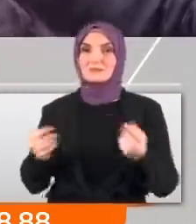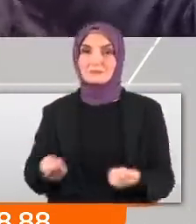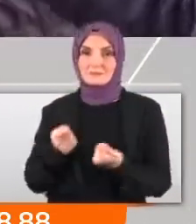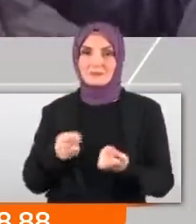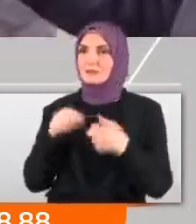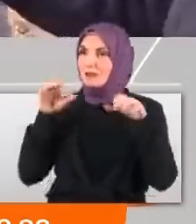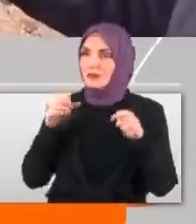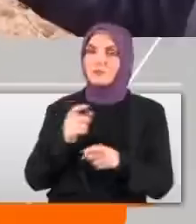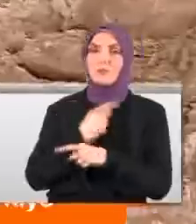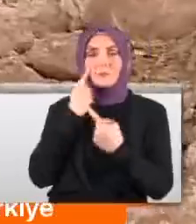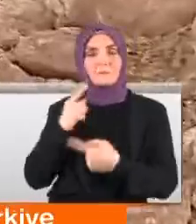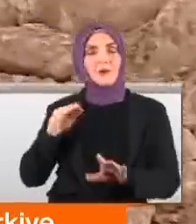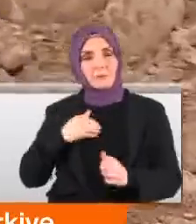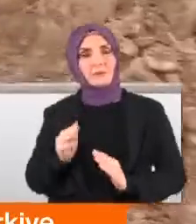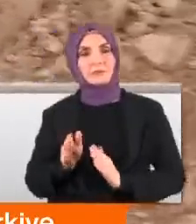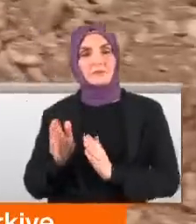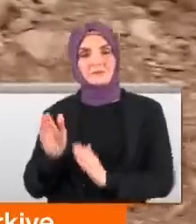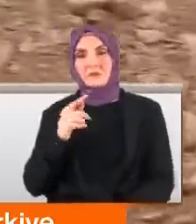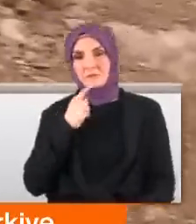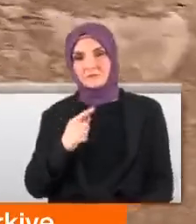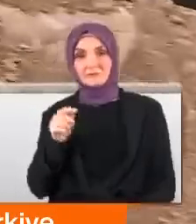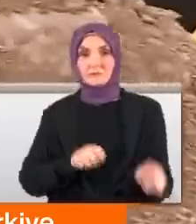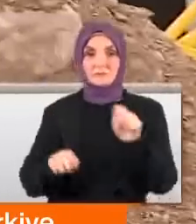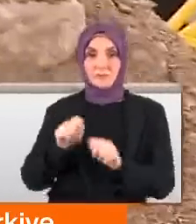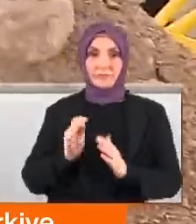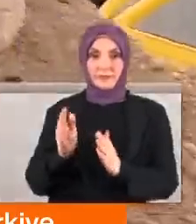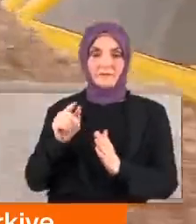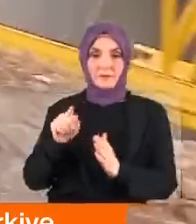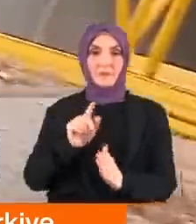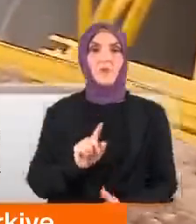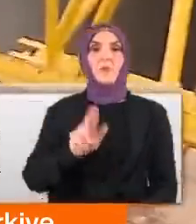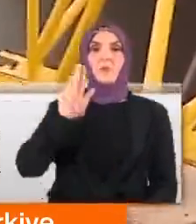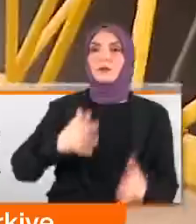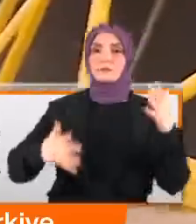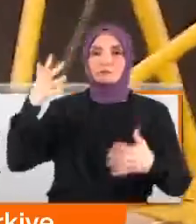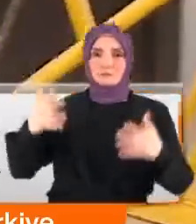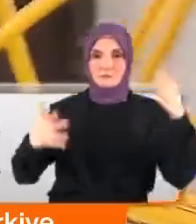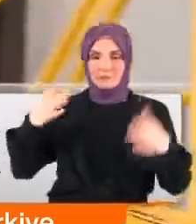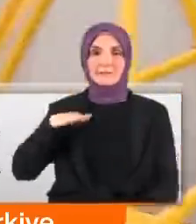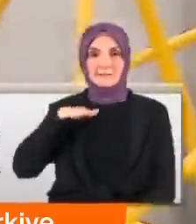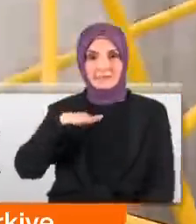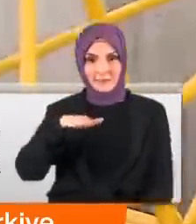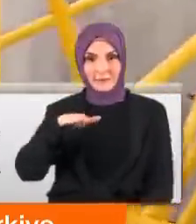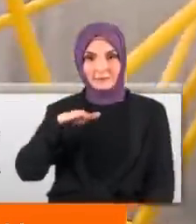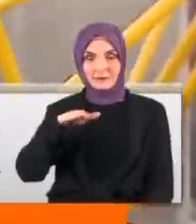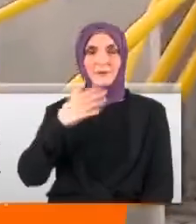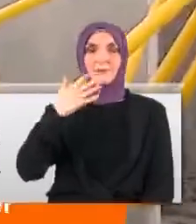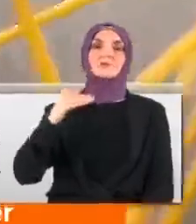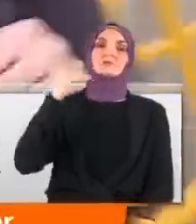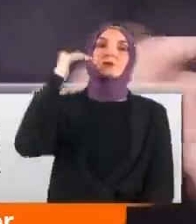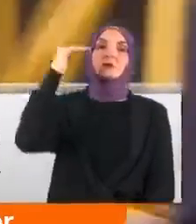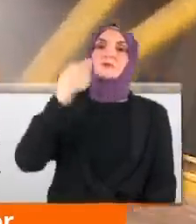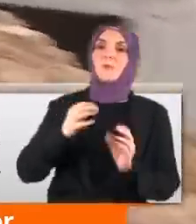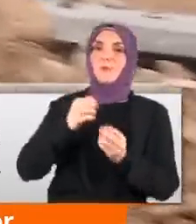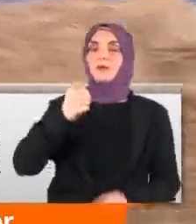çamur demeden devam edeceğiz yani. Burada yapımı süren 17 blok zemin artı 5 kat şeklinde inşa ediliyor. Deprem güvenliğinin de esas